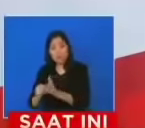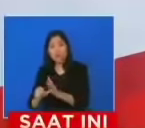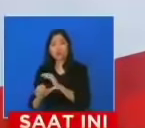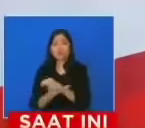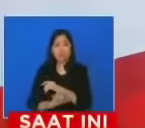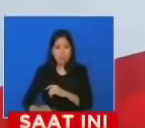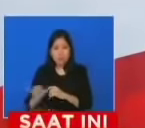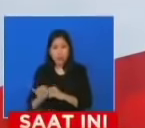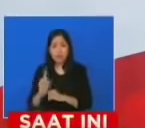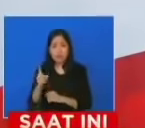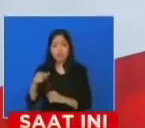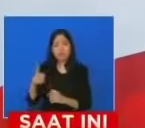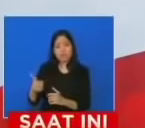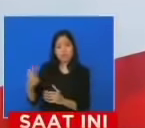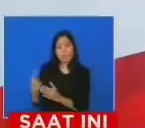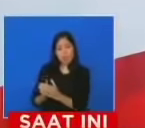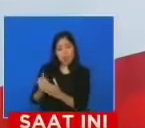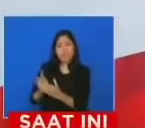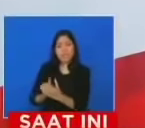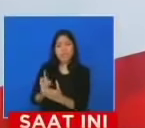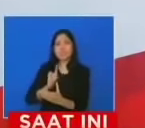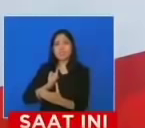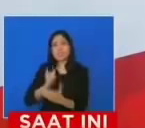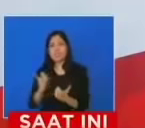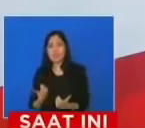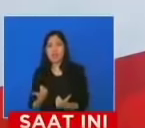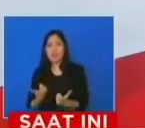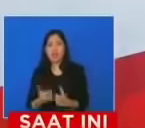agar mereka bisa melaksanakan isolasi dengan baik.